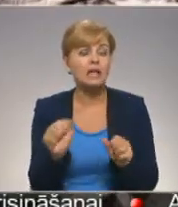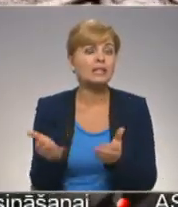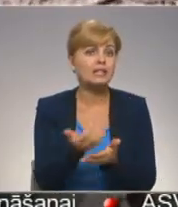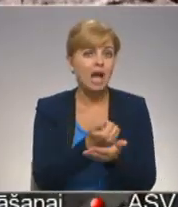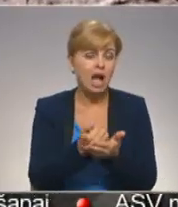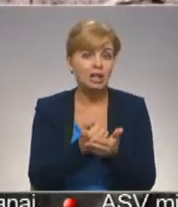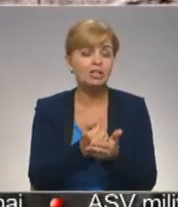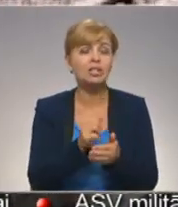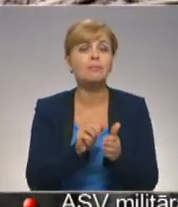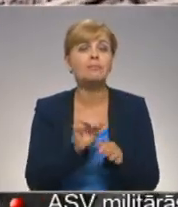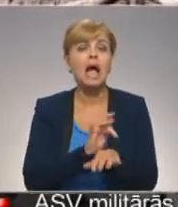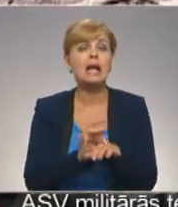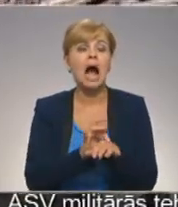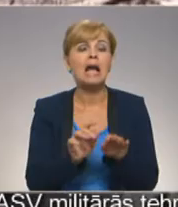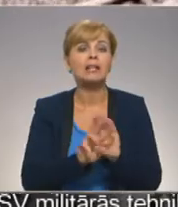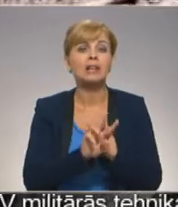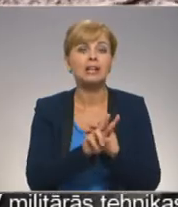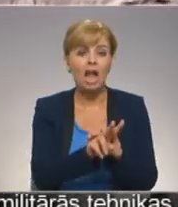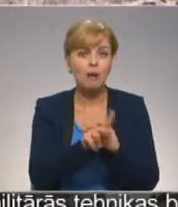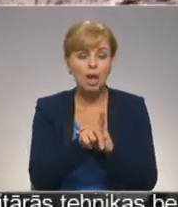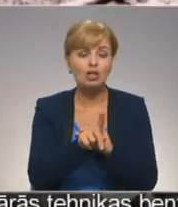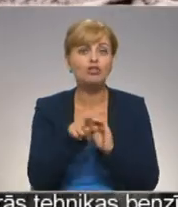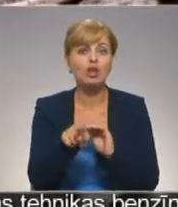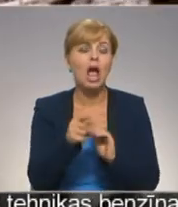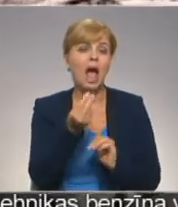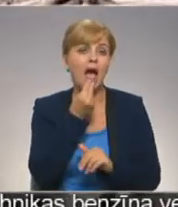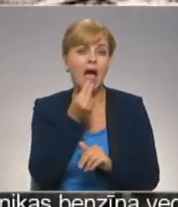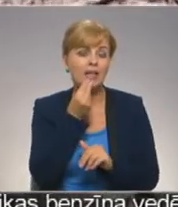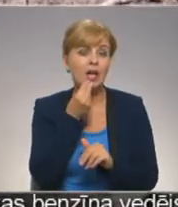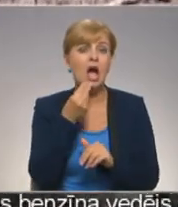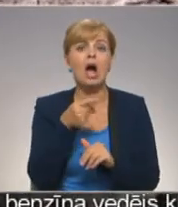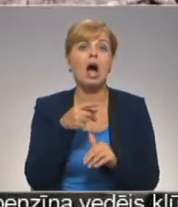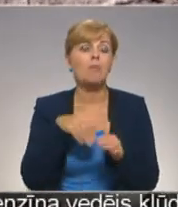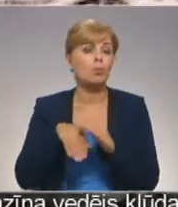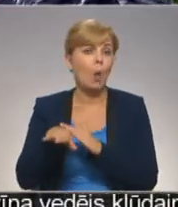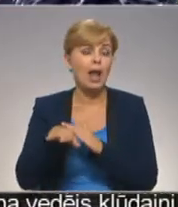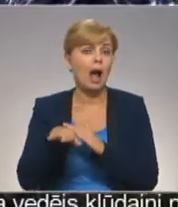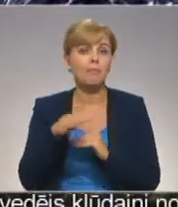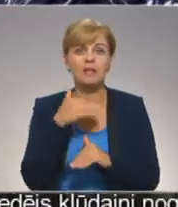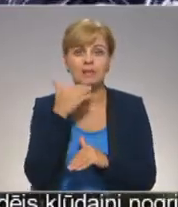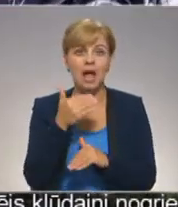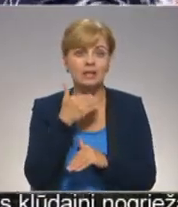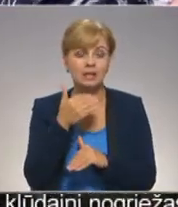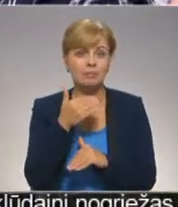salasītu kailgliemežus, kas gluži kā nelūgti viesi ir varen ēdelīgi un projām iet negarsās.